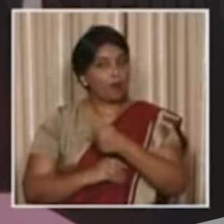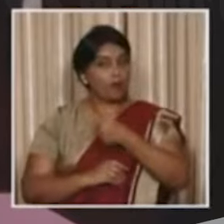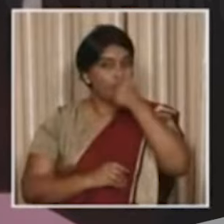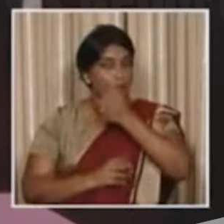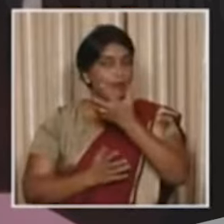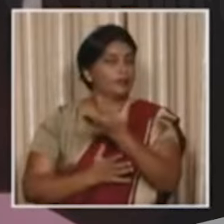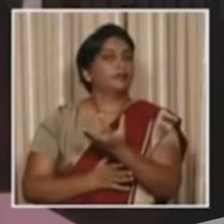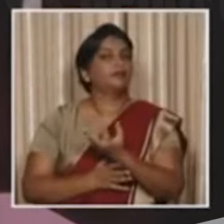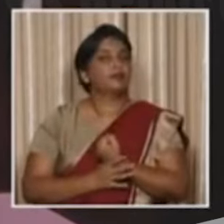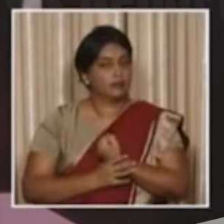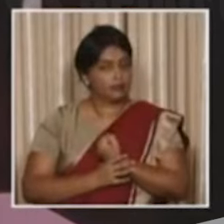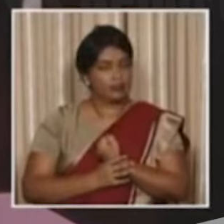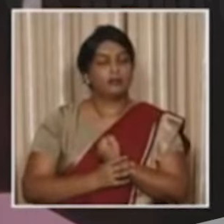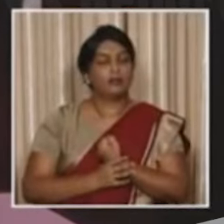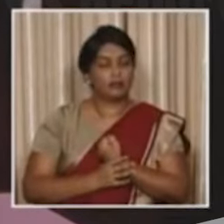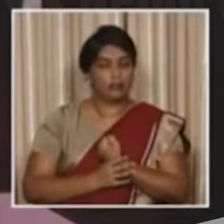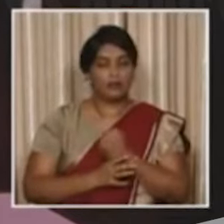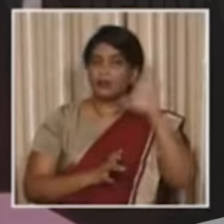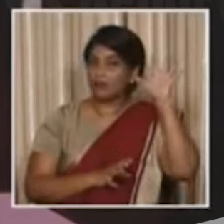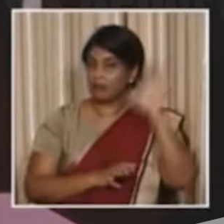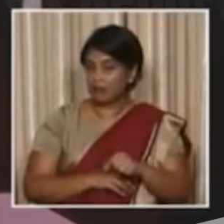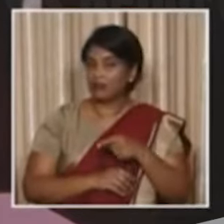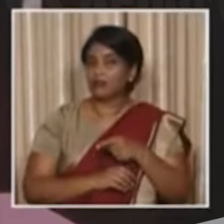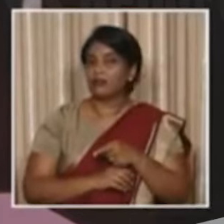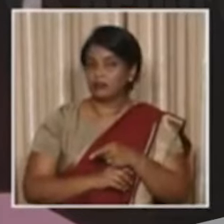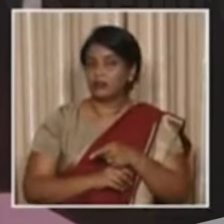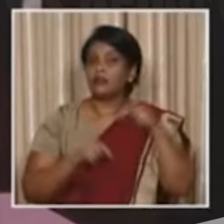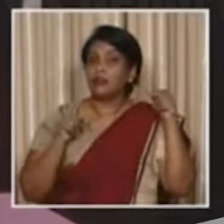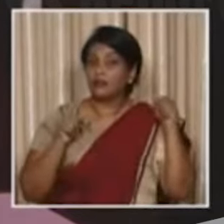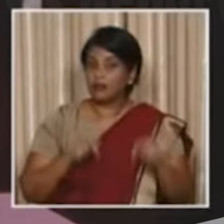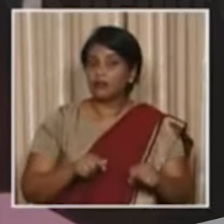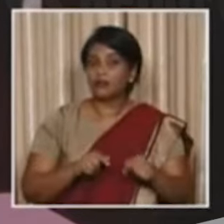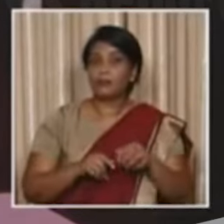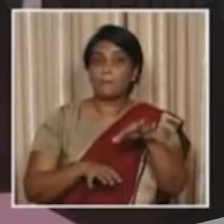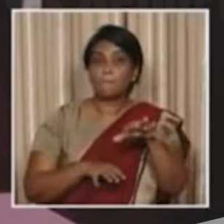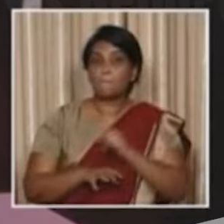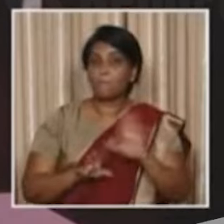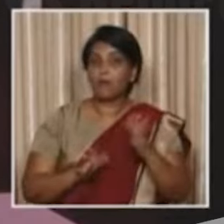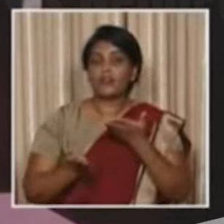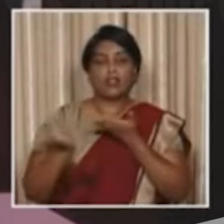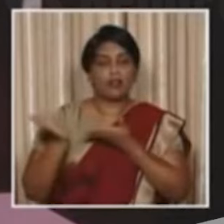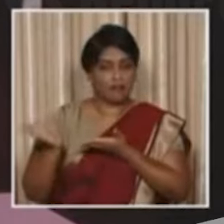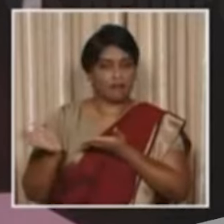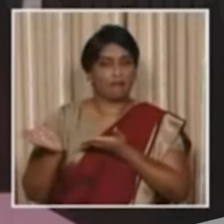වංචා සහගතව අපේ රටට ගෙන්නවා. අදටත් පාවිච්චි නොකරපු ඒවා තියෙනවා.